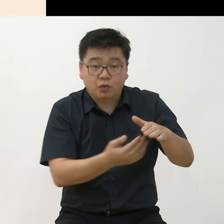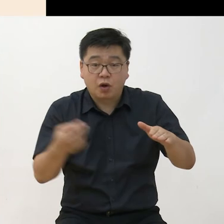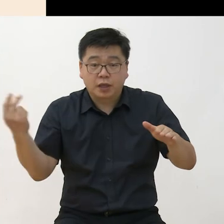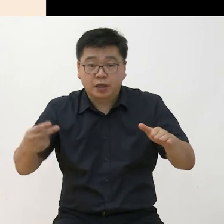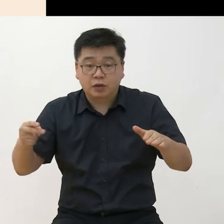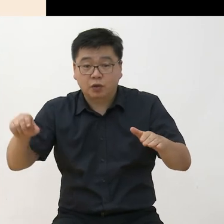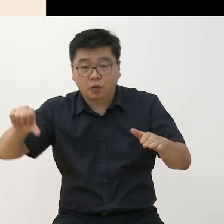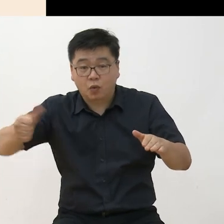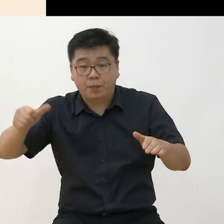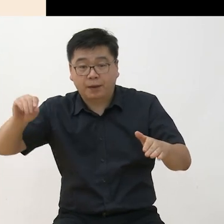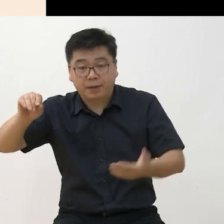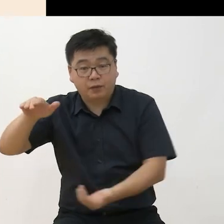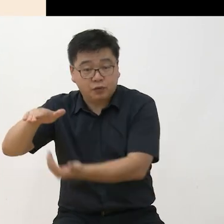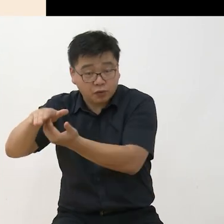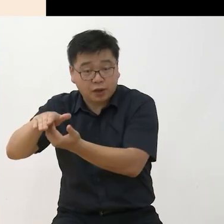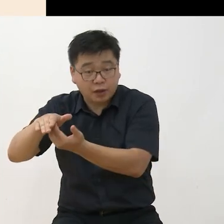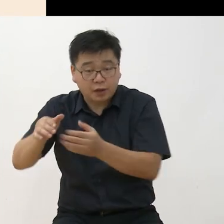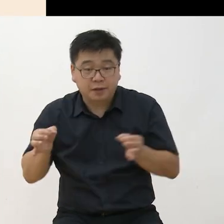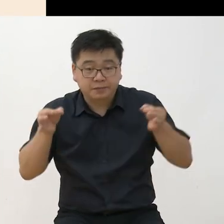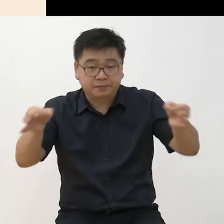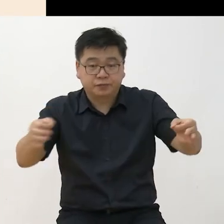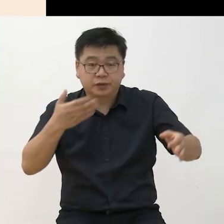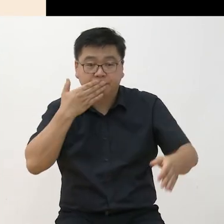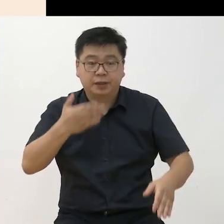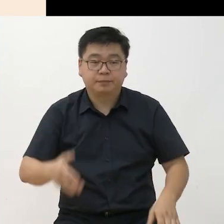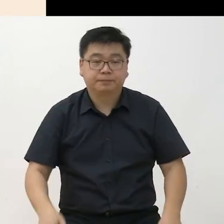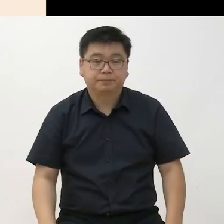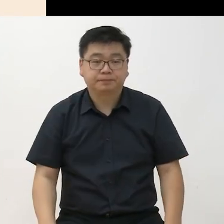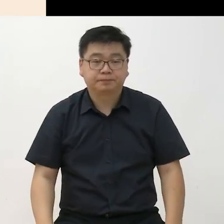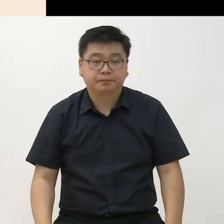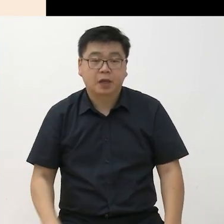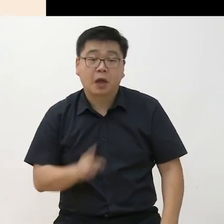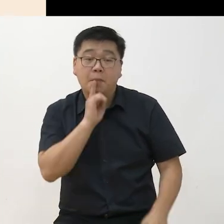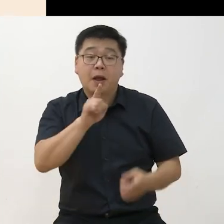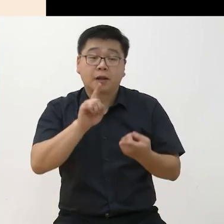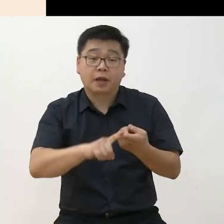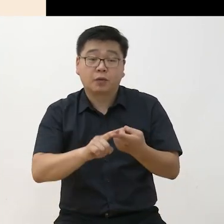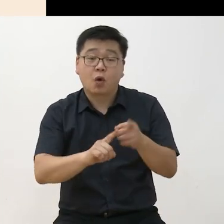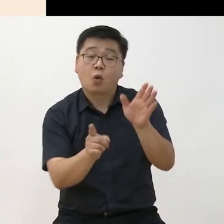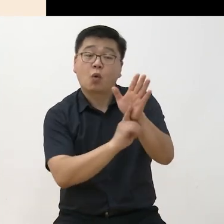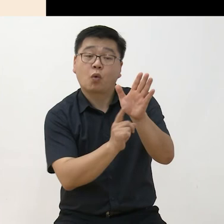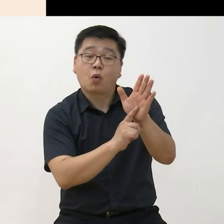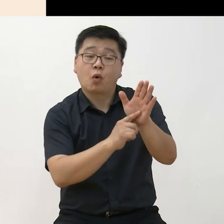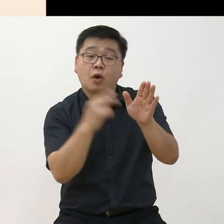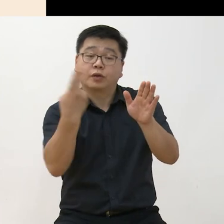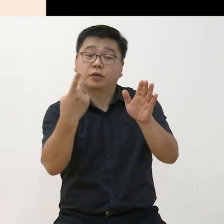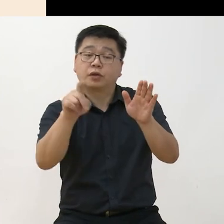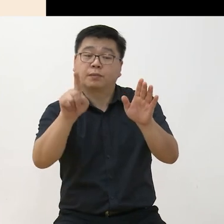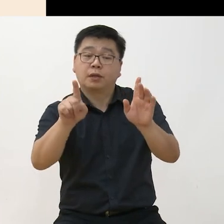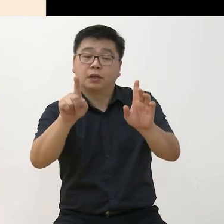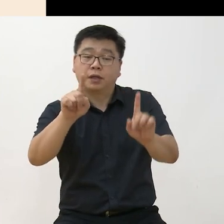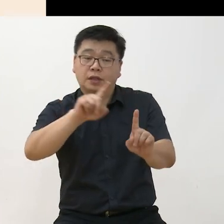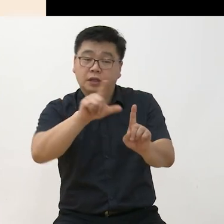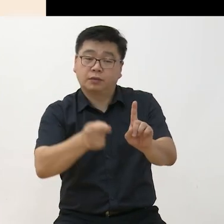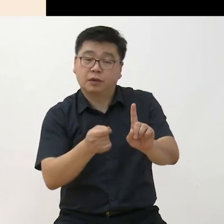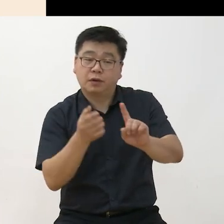최대 2,500만 원 이렇게 지원을 할 예정입니다. 말씀드린 대로 공고 일정은 21년